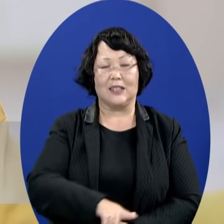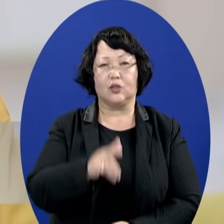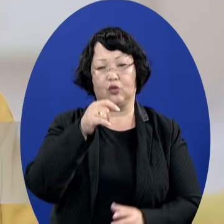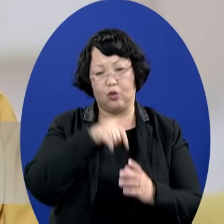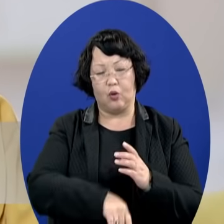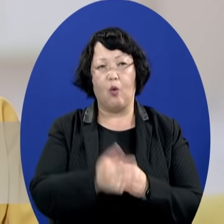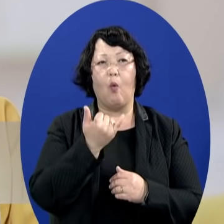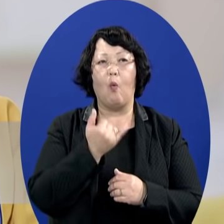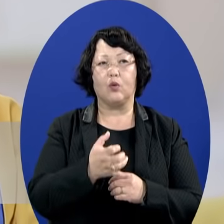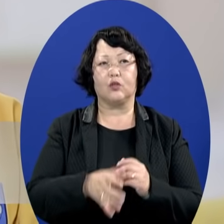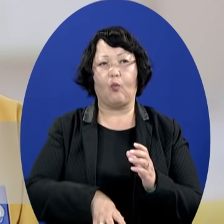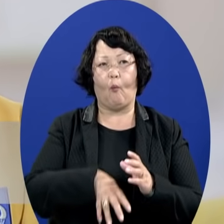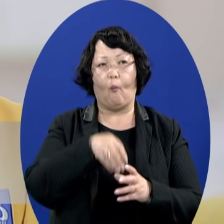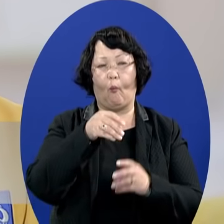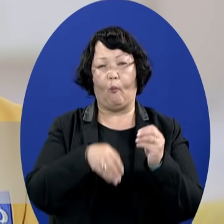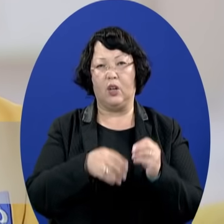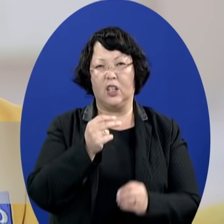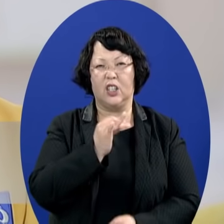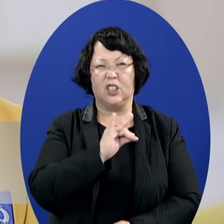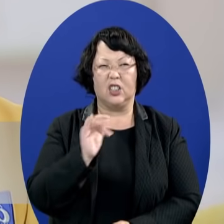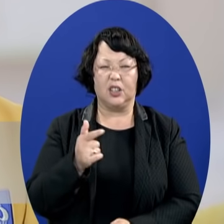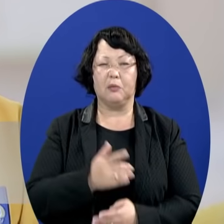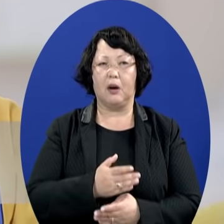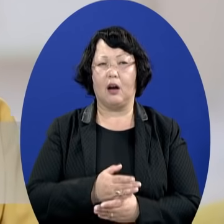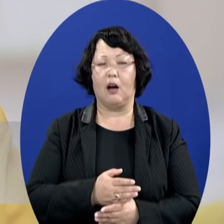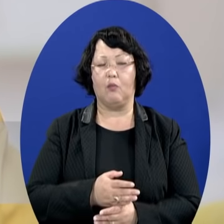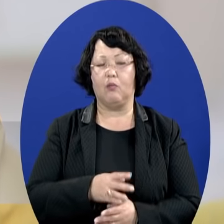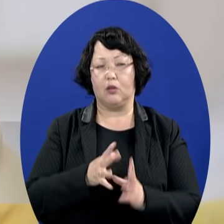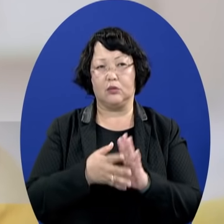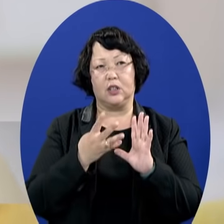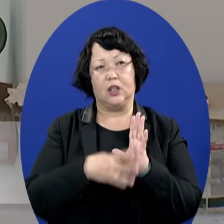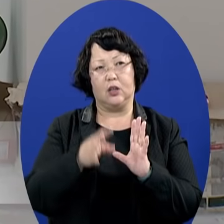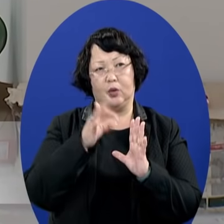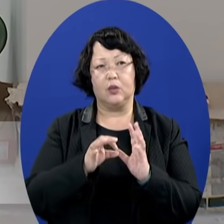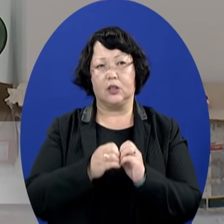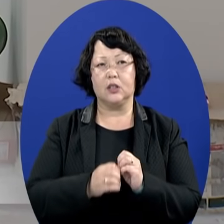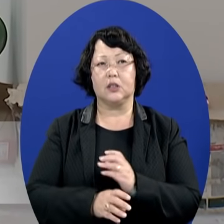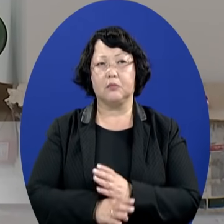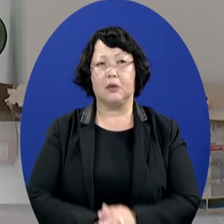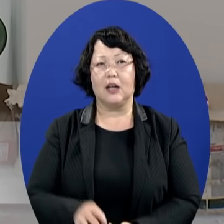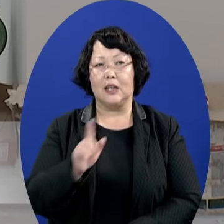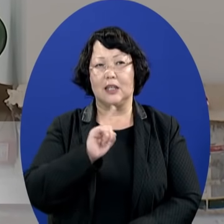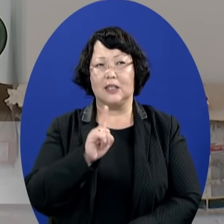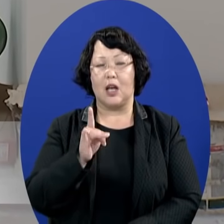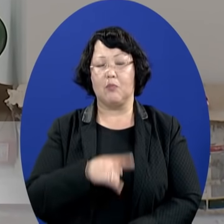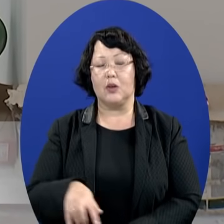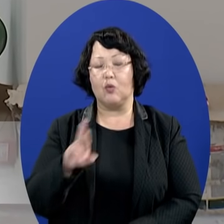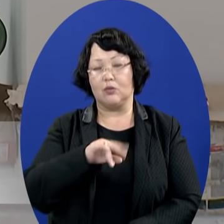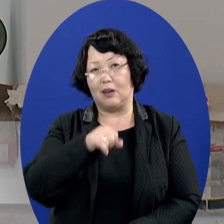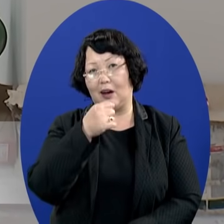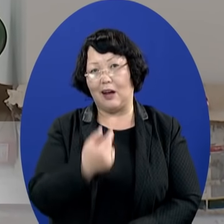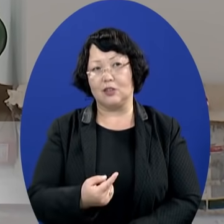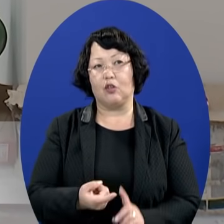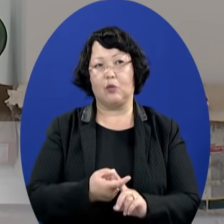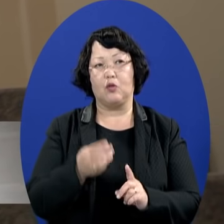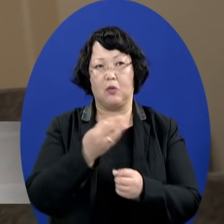хамааралтай тэгээ жоохон чийхтэй дүү байгаа. Түнс болцсон. Ер нь бол 90% болцсон байгаа. Замын үүдийн гацаанаас олж саатад байсан тоног